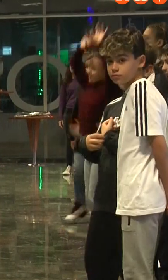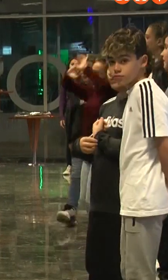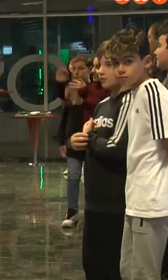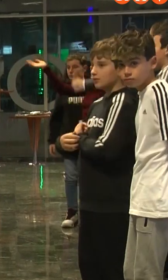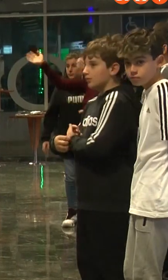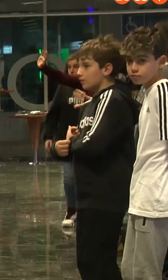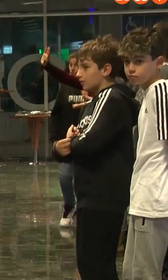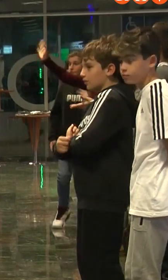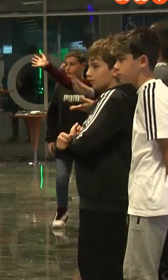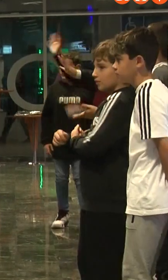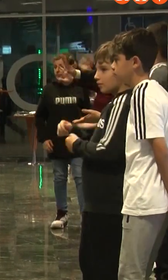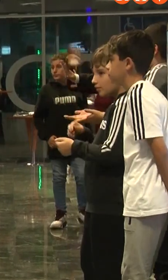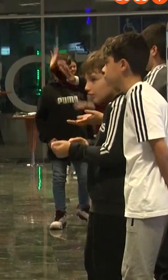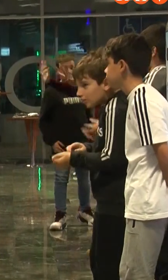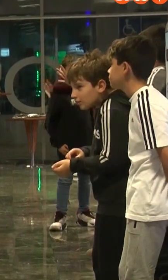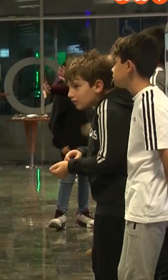inauguració.